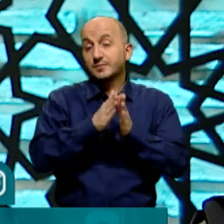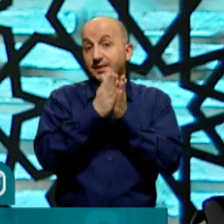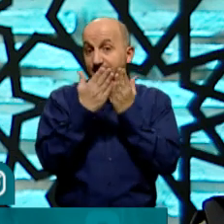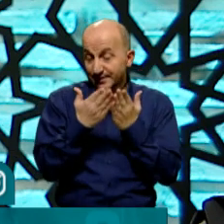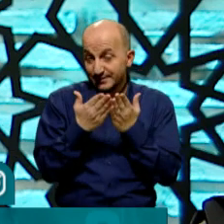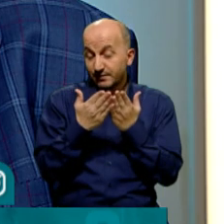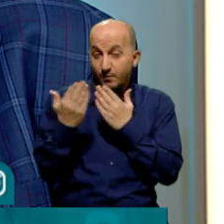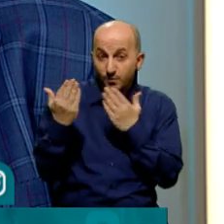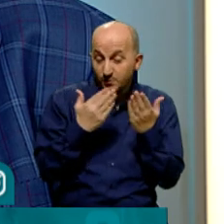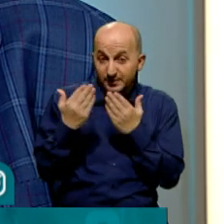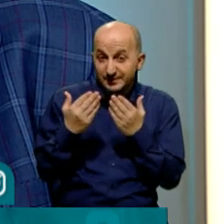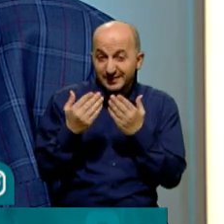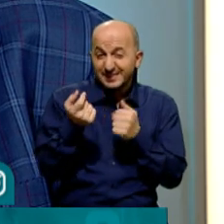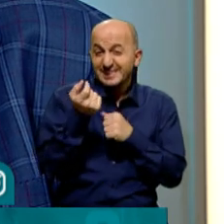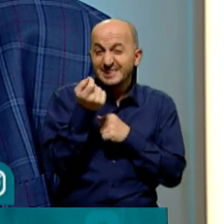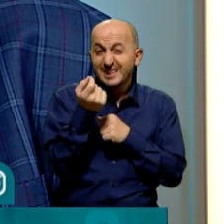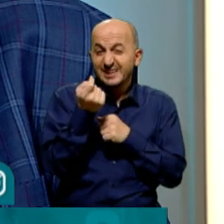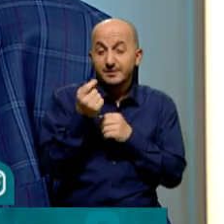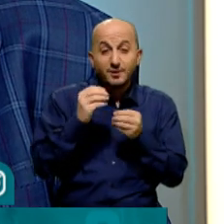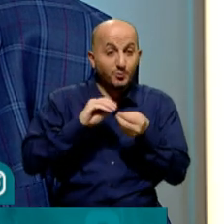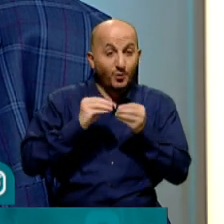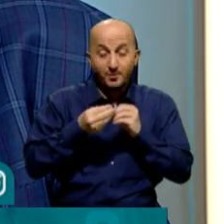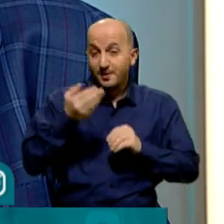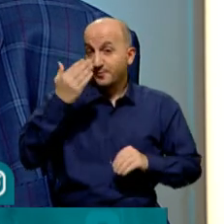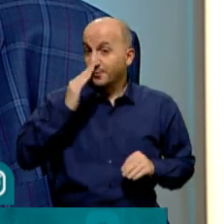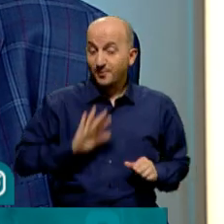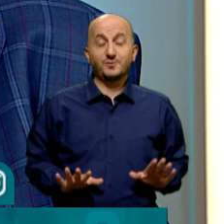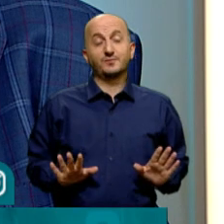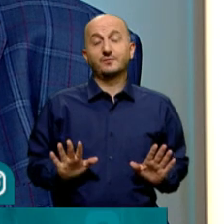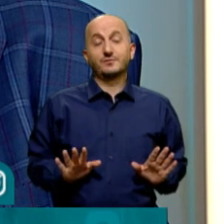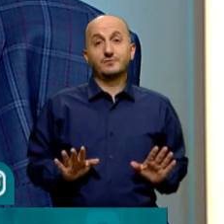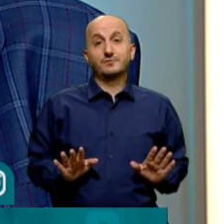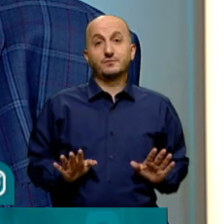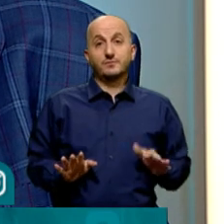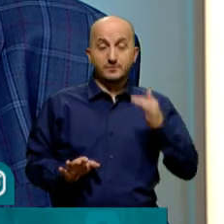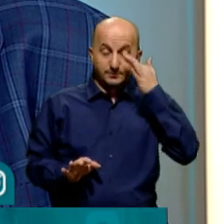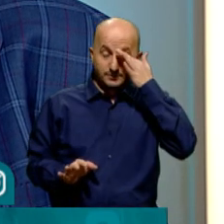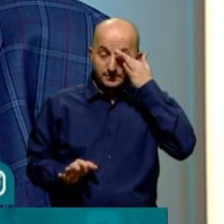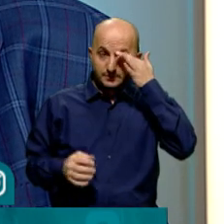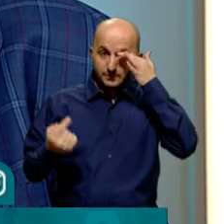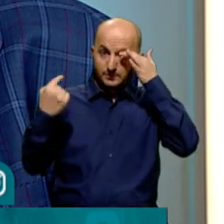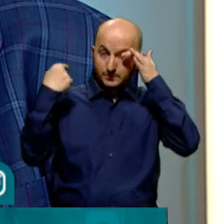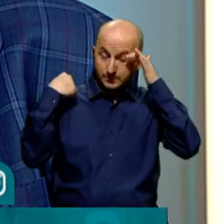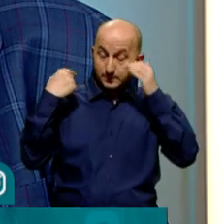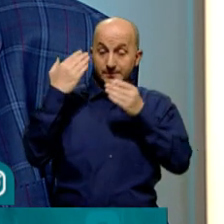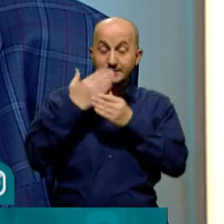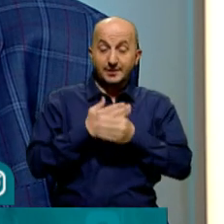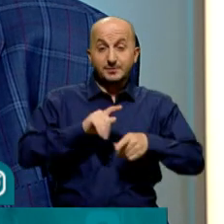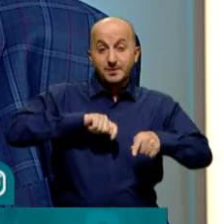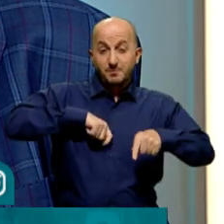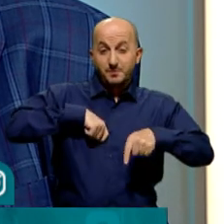için okunmasında zerre kadar sakınca yoktur. Geçen dün dersimizde bid'atı tarif